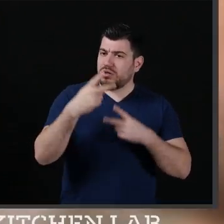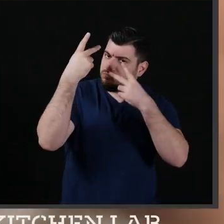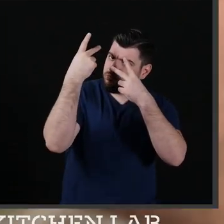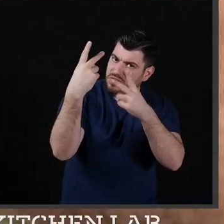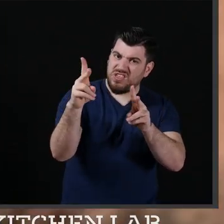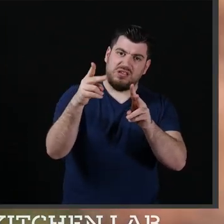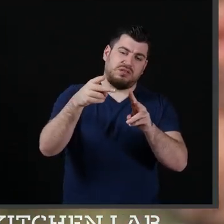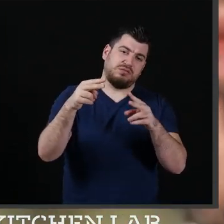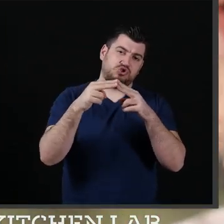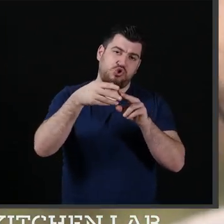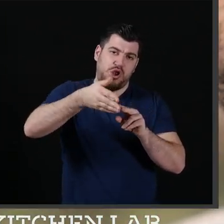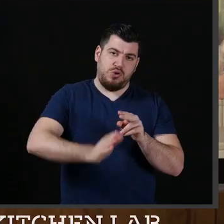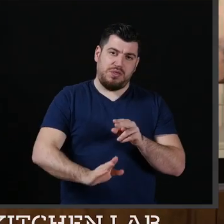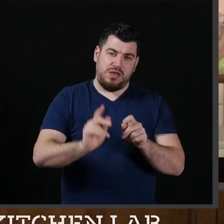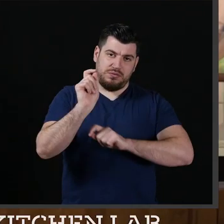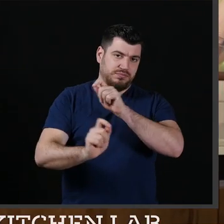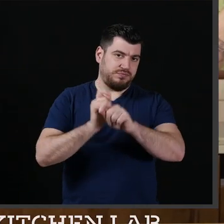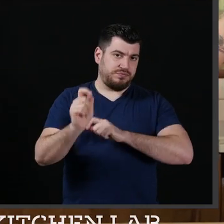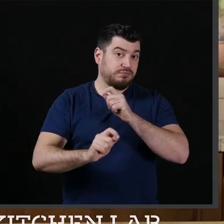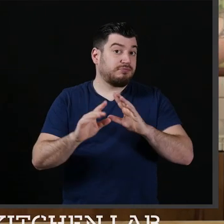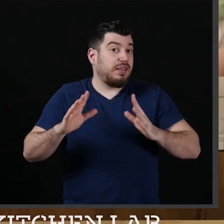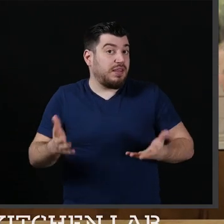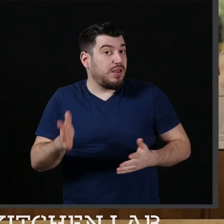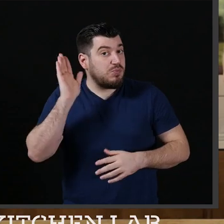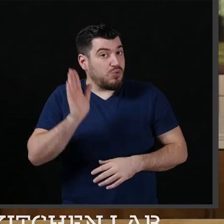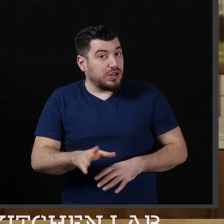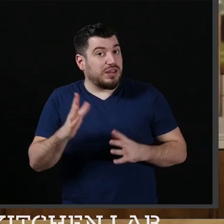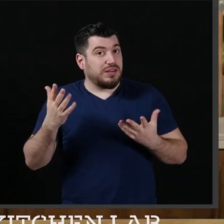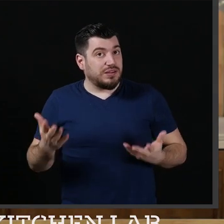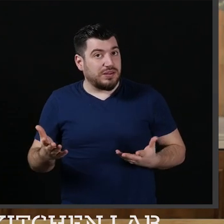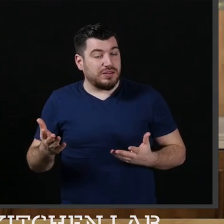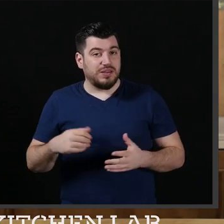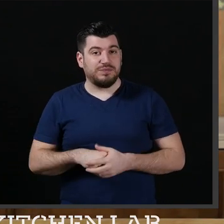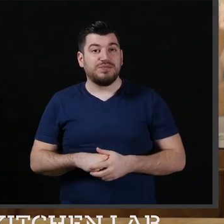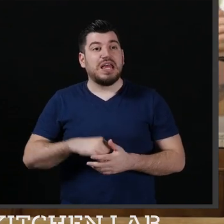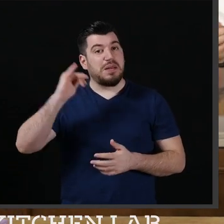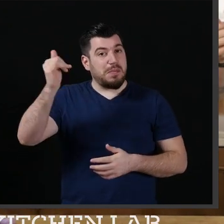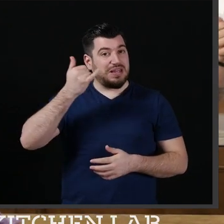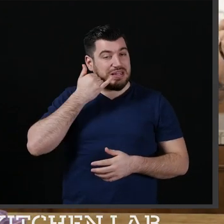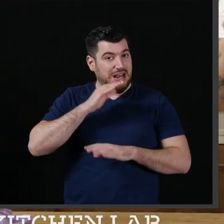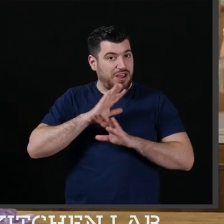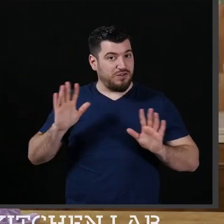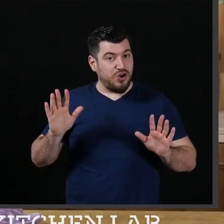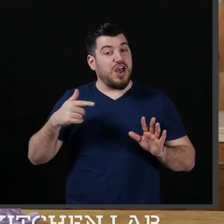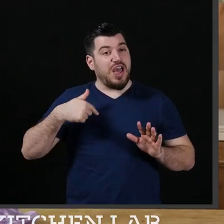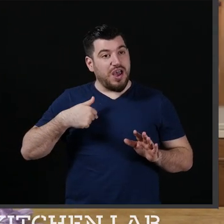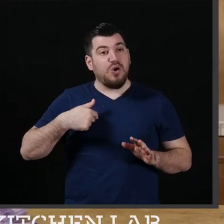θέλετε. Αλλιώς, μπορείτε να μου πάρετε τηλέφωνο. Χρεώνω το ταψί 20